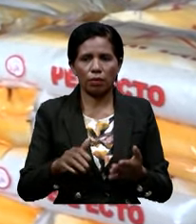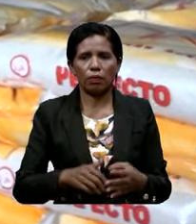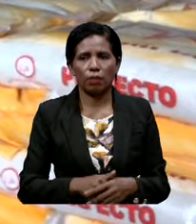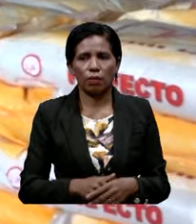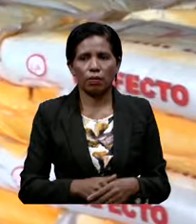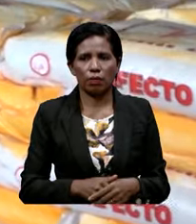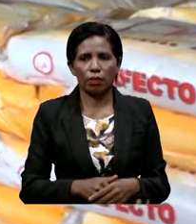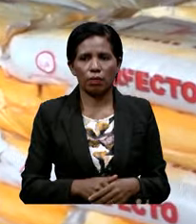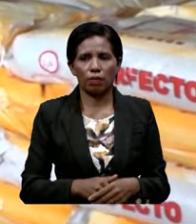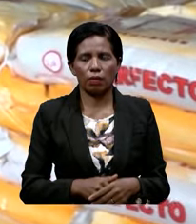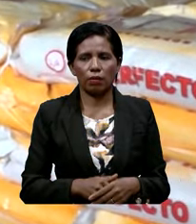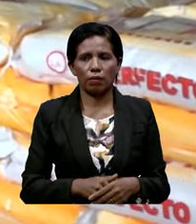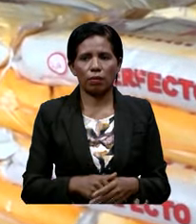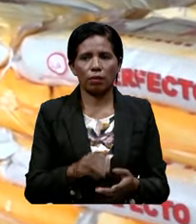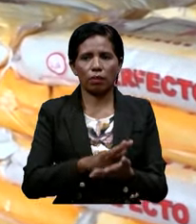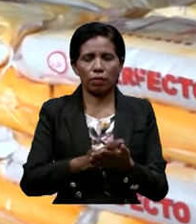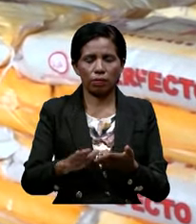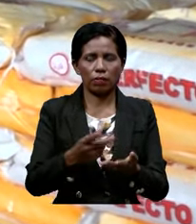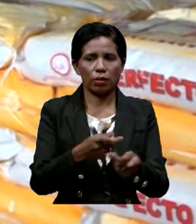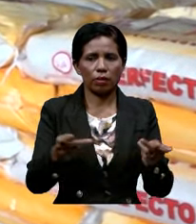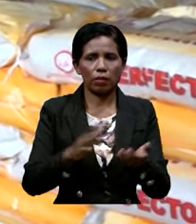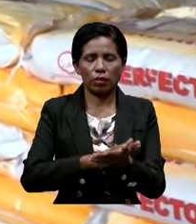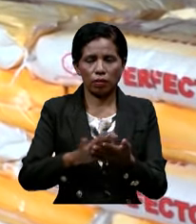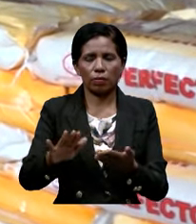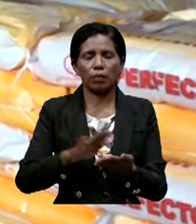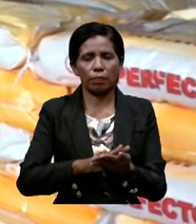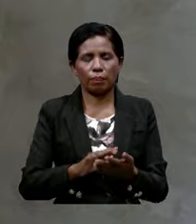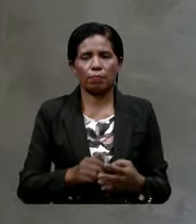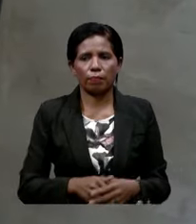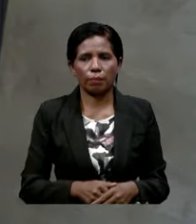ita halo be semen semen ti hotu na semen ti hotu